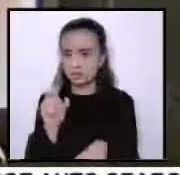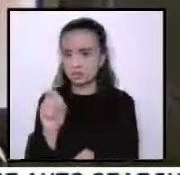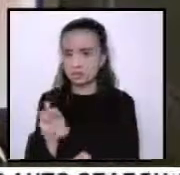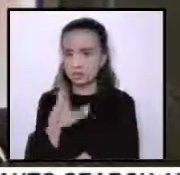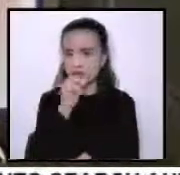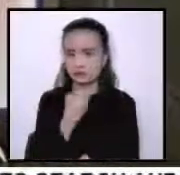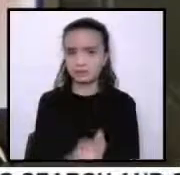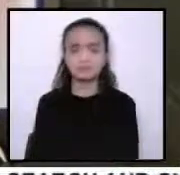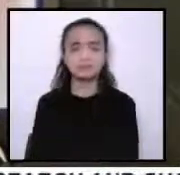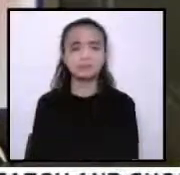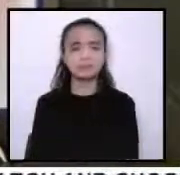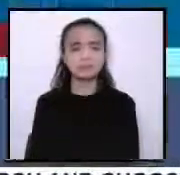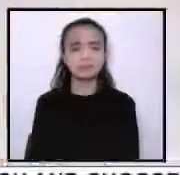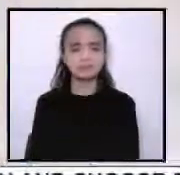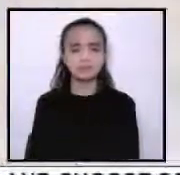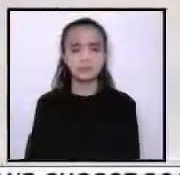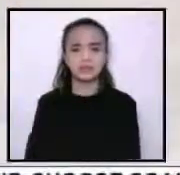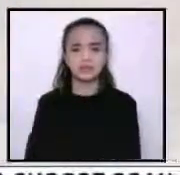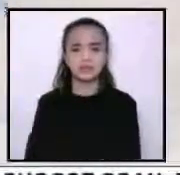Detalye Rise and Shine, Luisa.